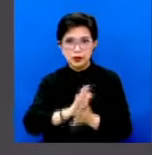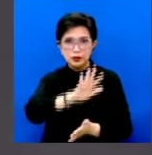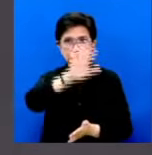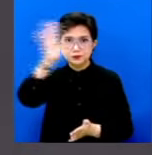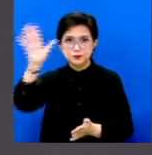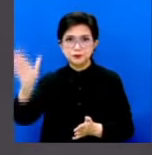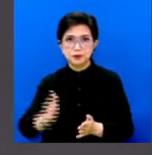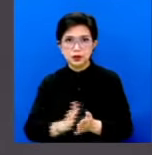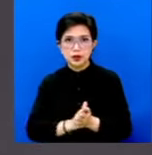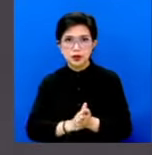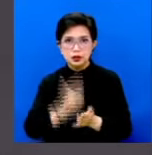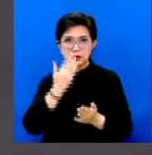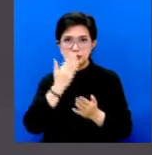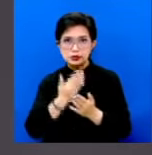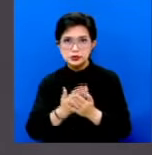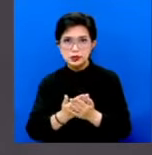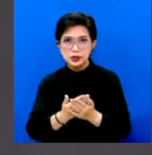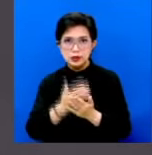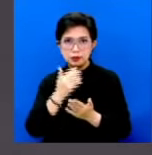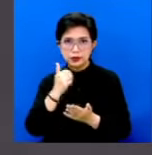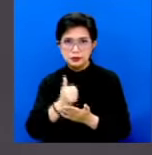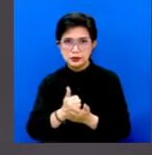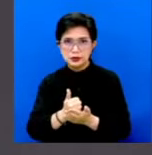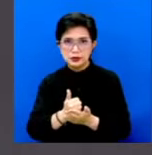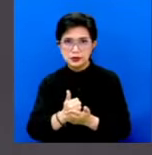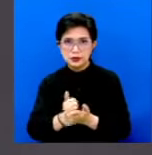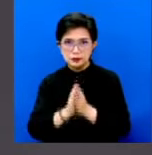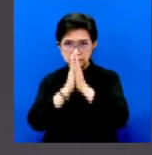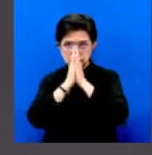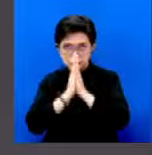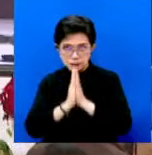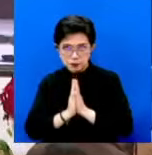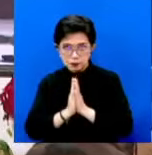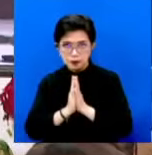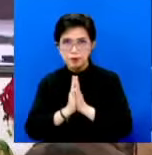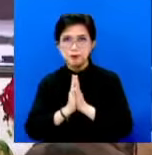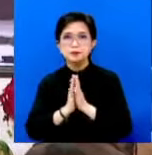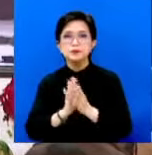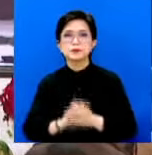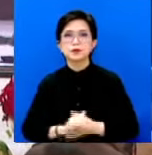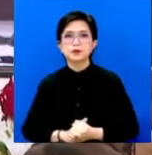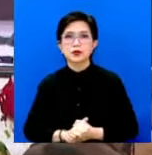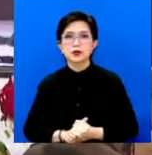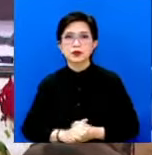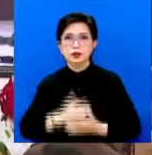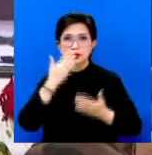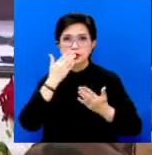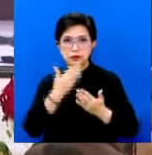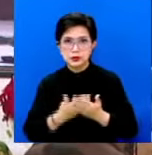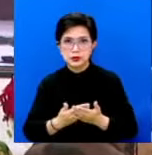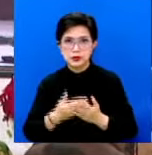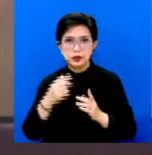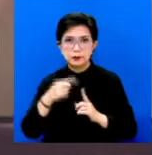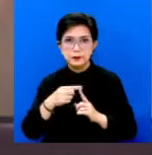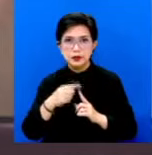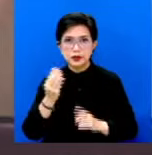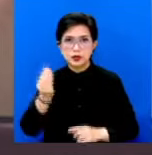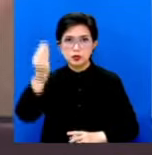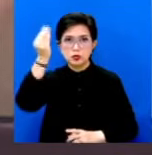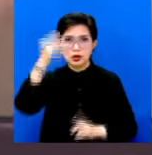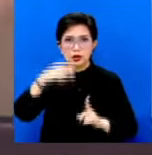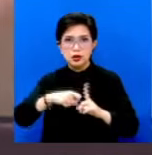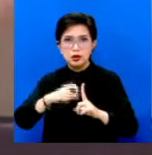Namo Buddhaya. Salam kebajikan, Yuwun Wobok. Baik, terima kasih kepada Ketua KPU